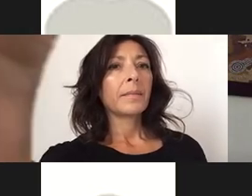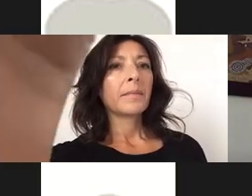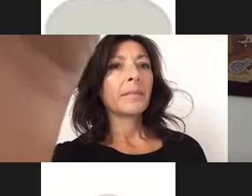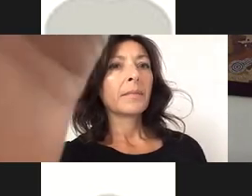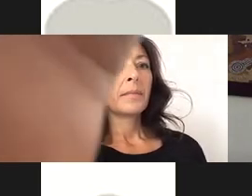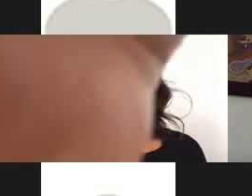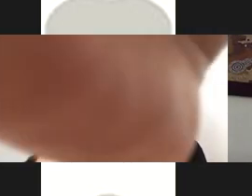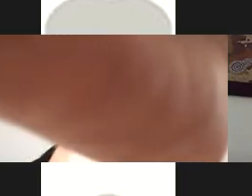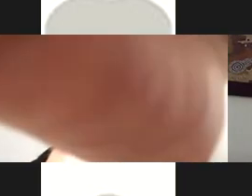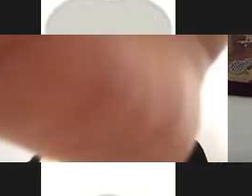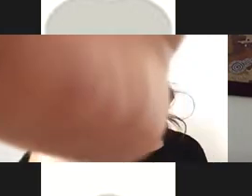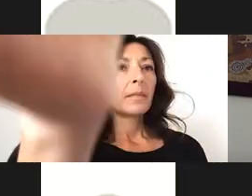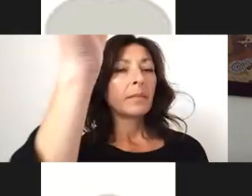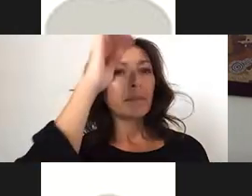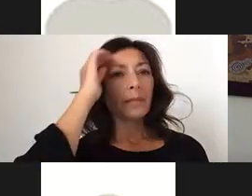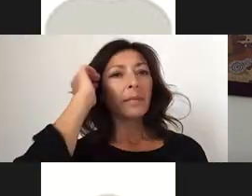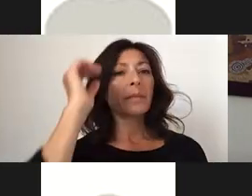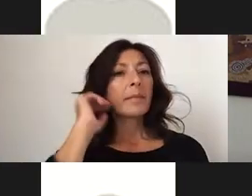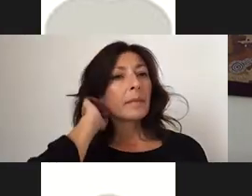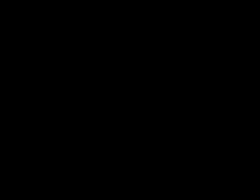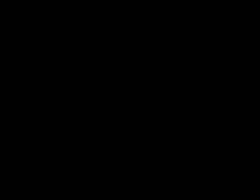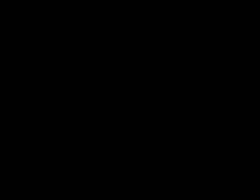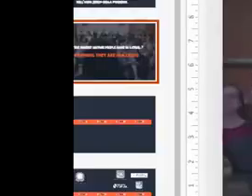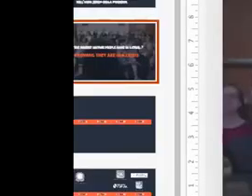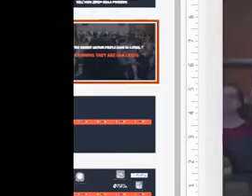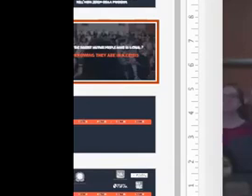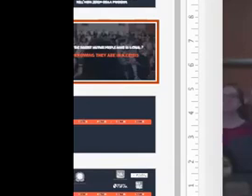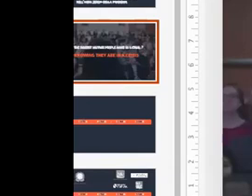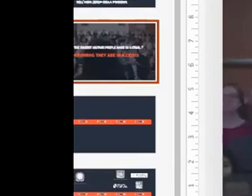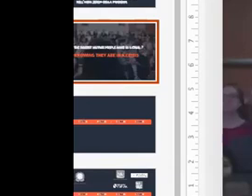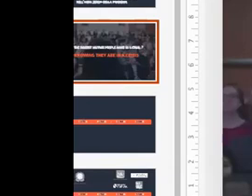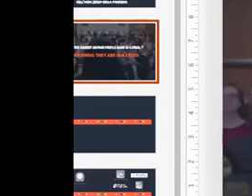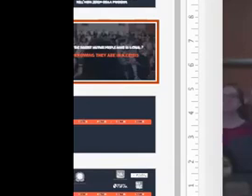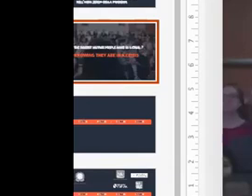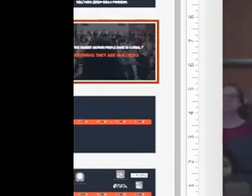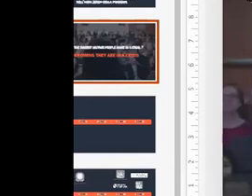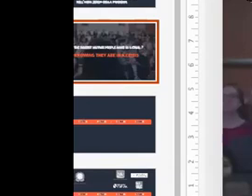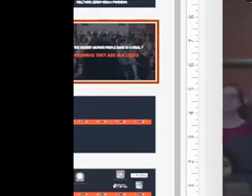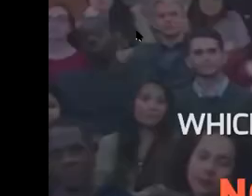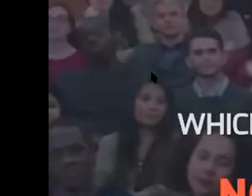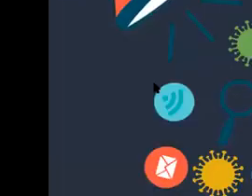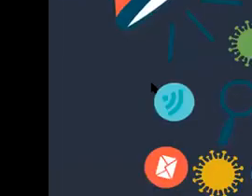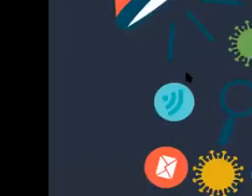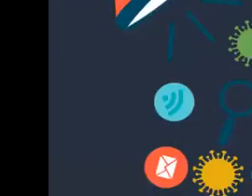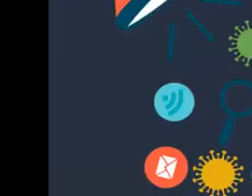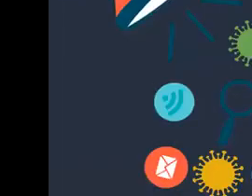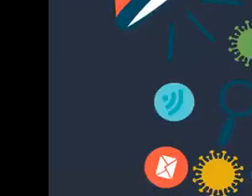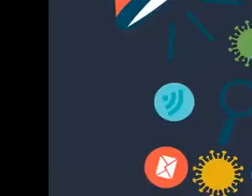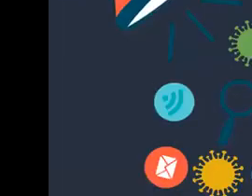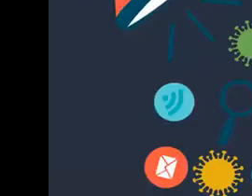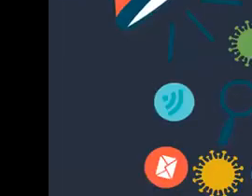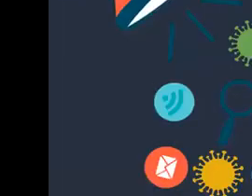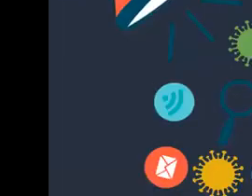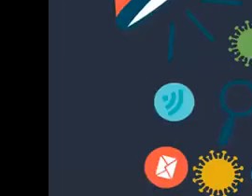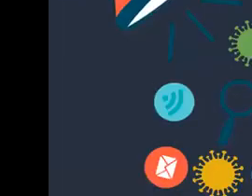presentazione è il social networking delle istituzioni italiane nell'ora zero della pandemia. I relatori sono Marika Spalletti e Paola De Rosa